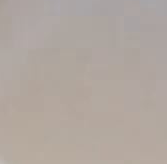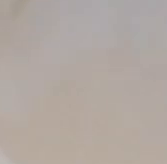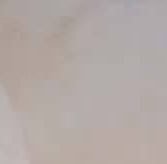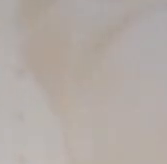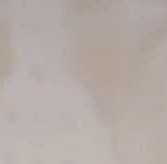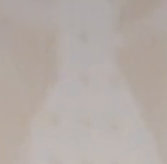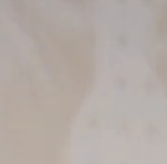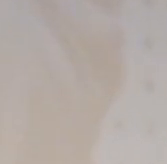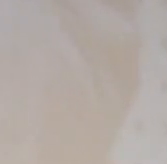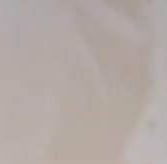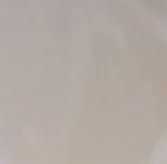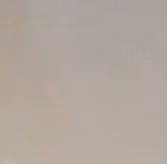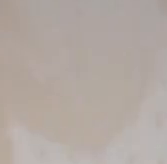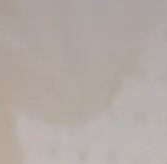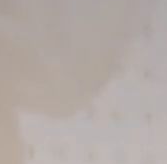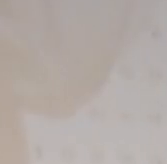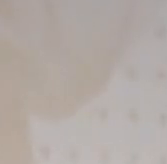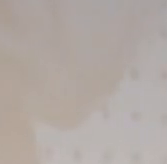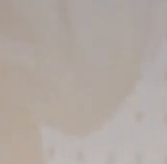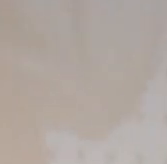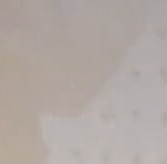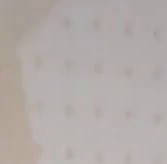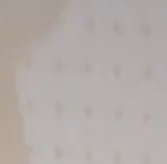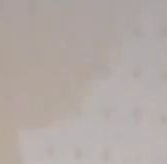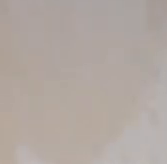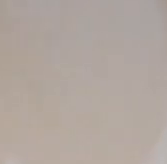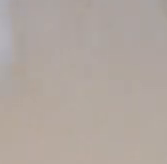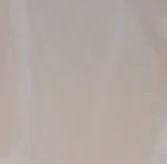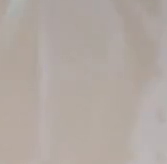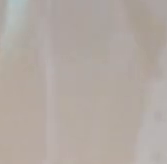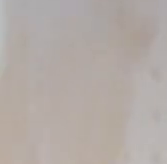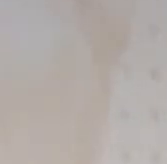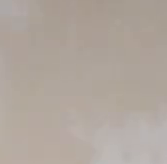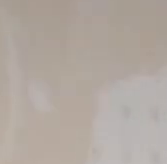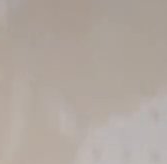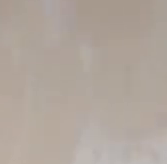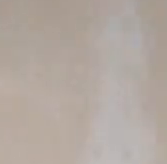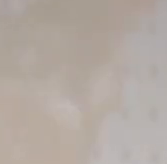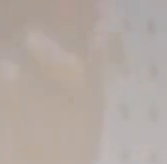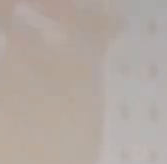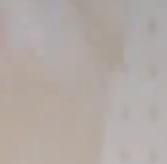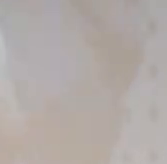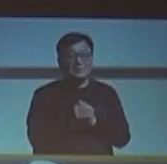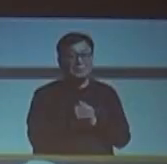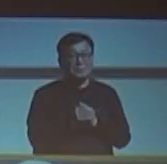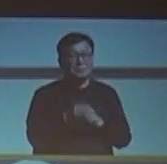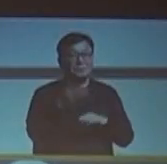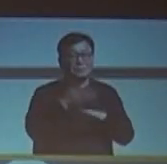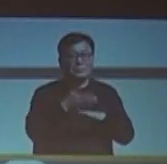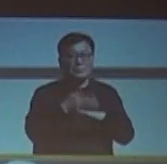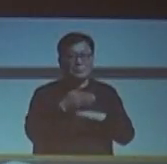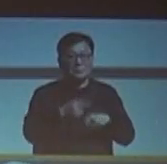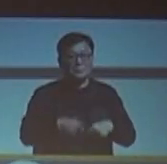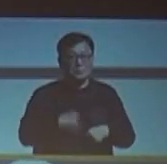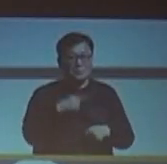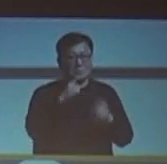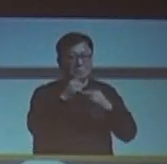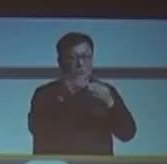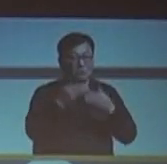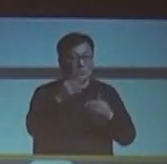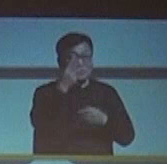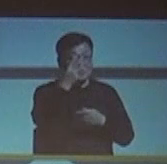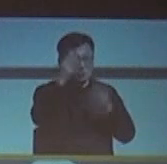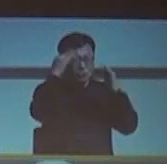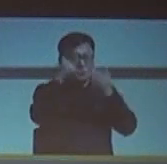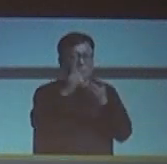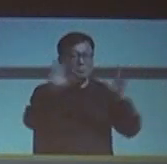저는 제가 죄송해서 거짓말을 못해가지고. 아, 예, 예. 자, 네. 그래서, 네. 감사드립니다. 어, 솔직하게 말씀해주신 세 분 수녀님께